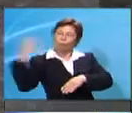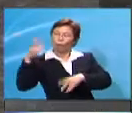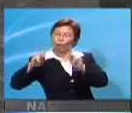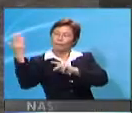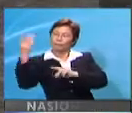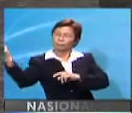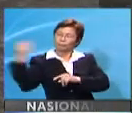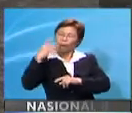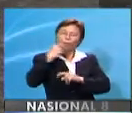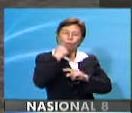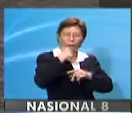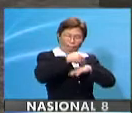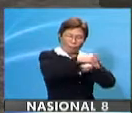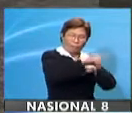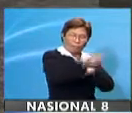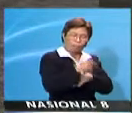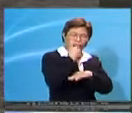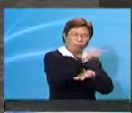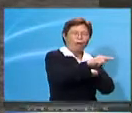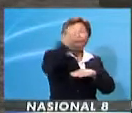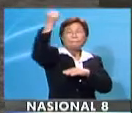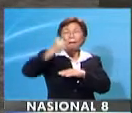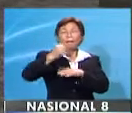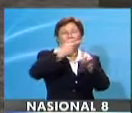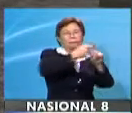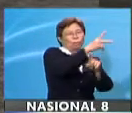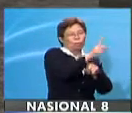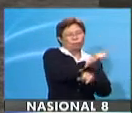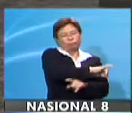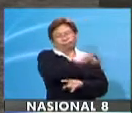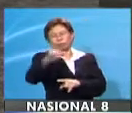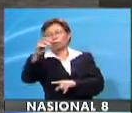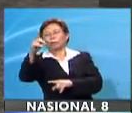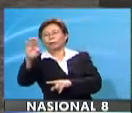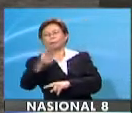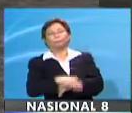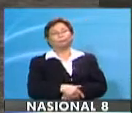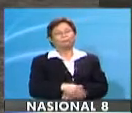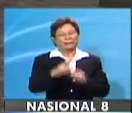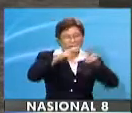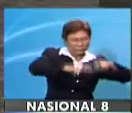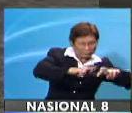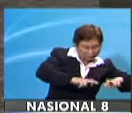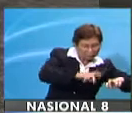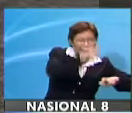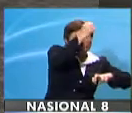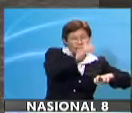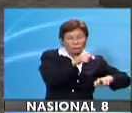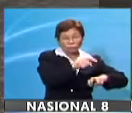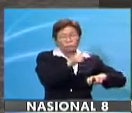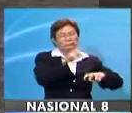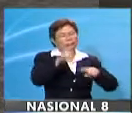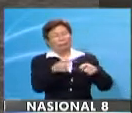awam difahamkan bas dalam perjalanan dari Kuala Lumpur ke kota BHU siasatan awal mendapati bas terbabit